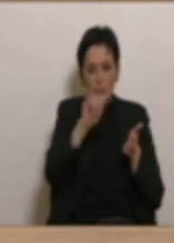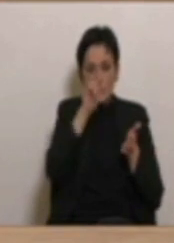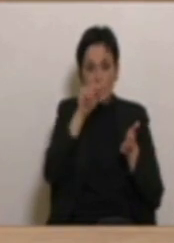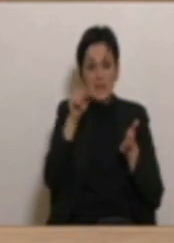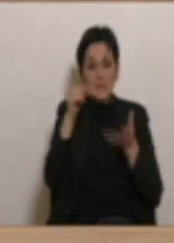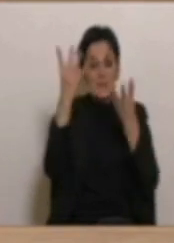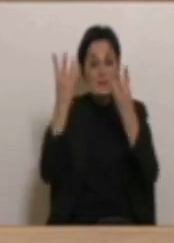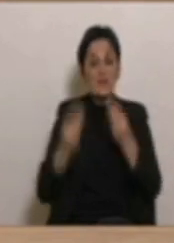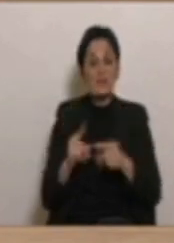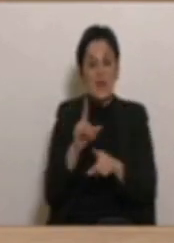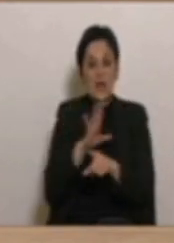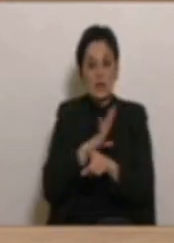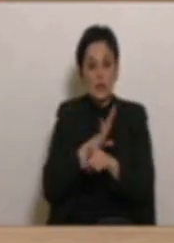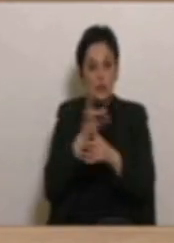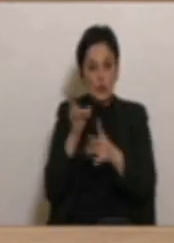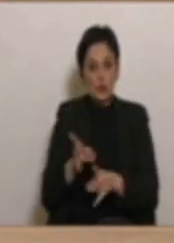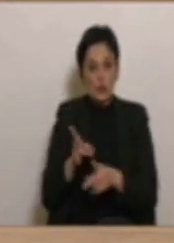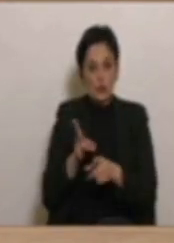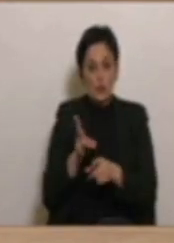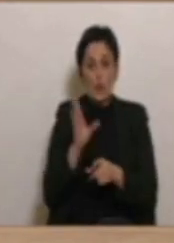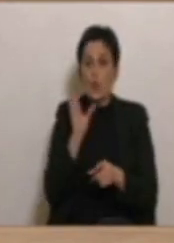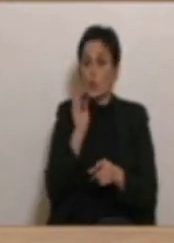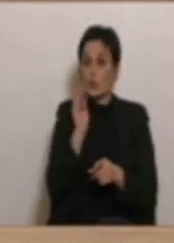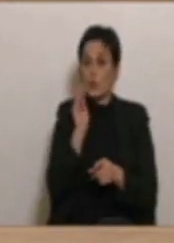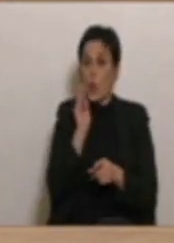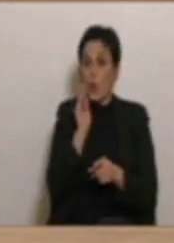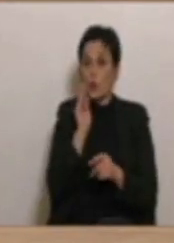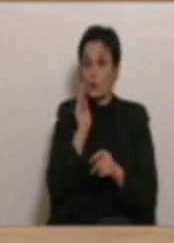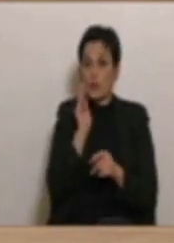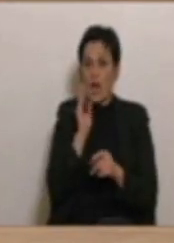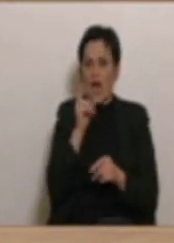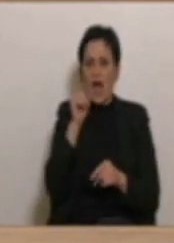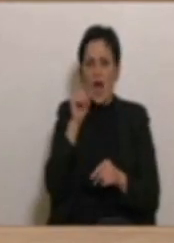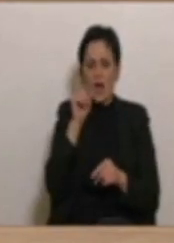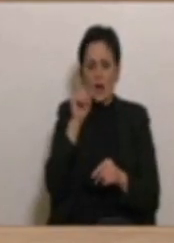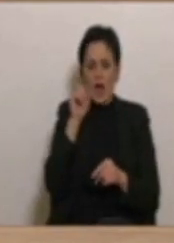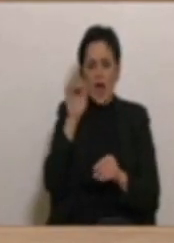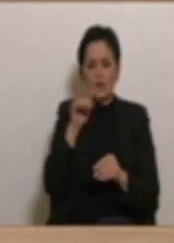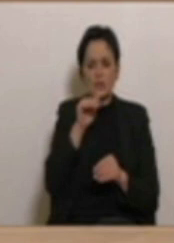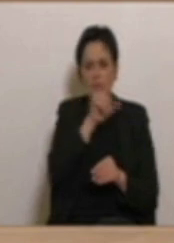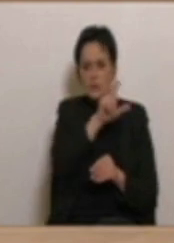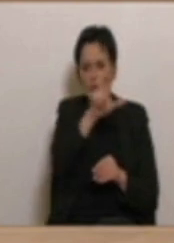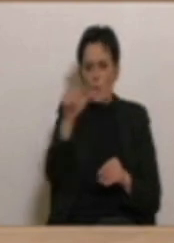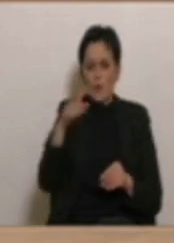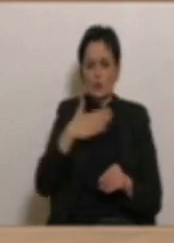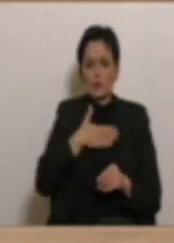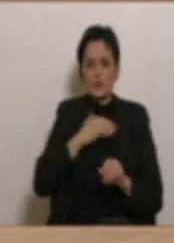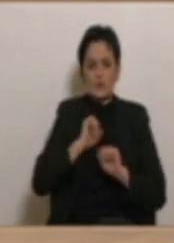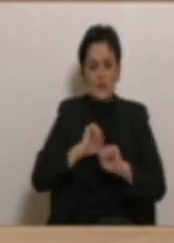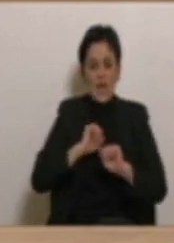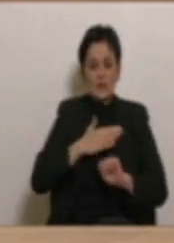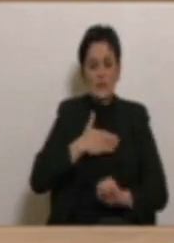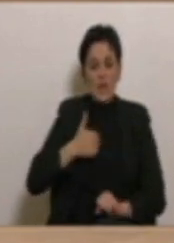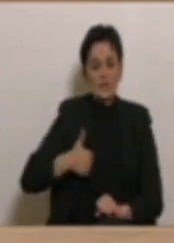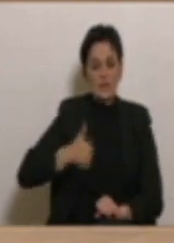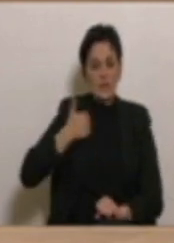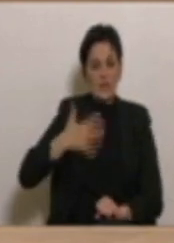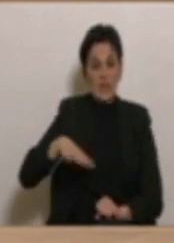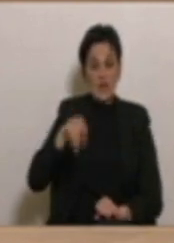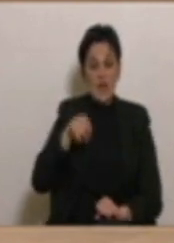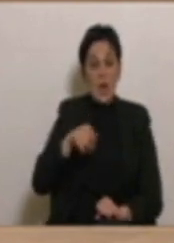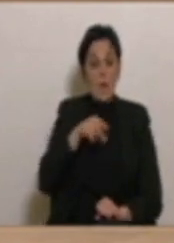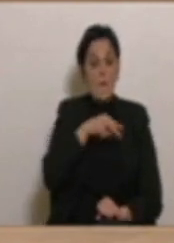მოხდა. როდესაც დაიცვა ასობით ათასმა მოქალაქემ ჩვენი ქვეყნის ღირსება და ვერც ამ პარლამენტის ისტორიიდან